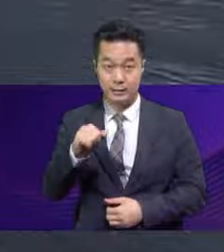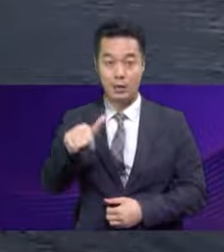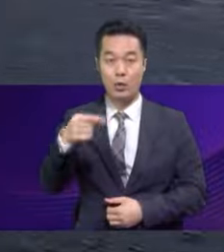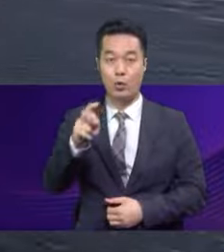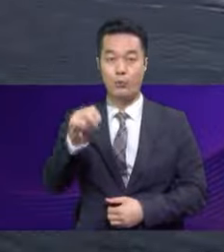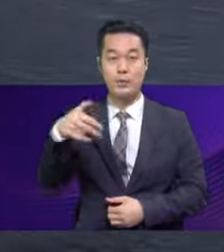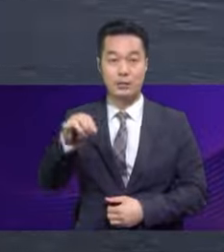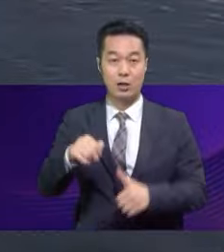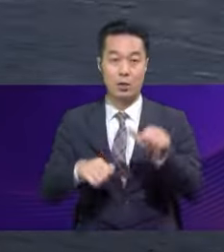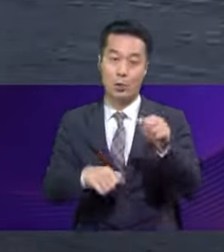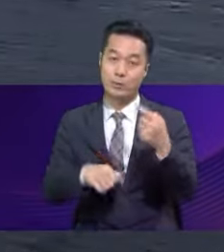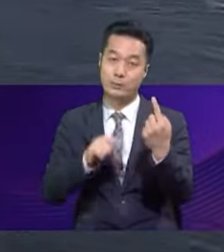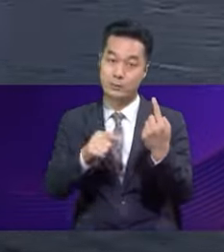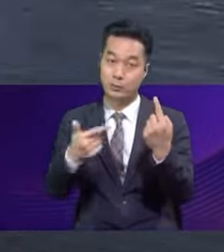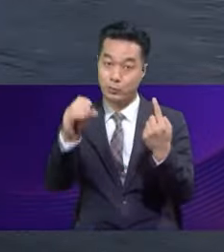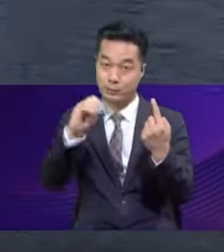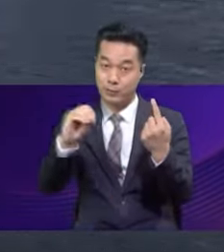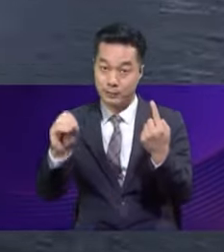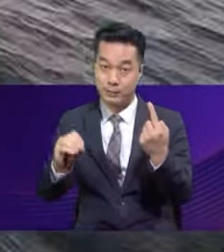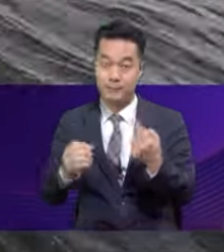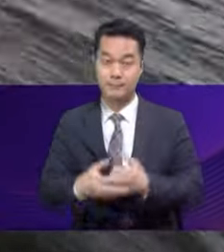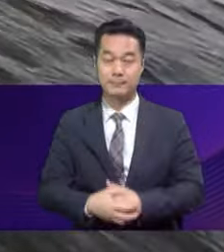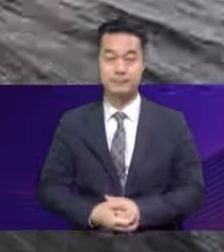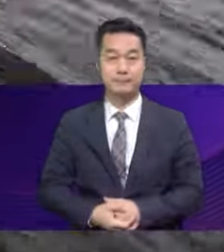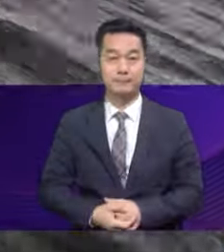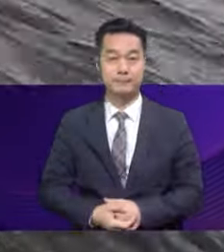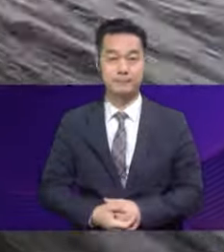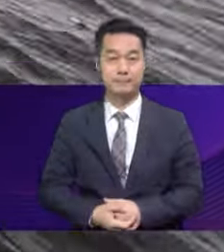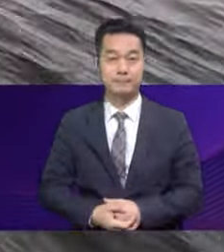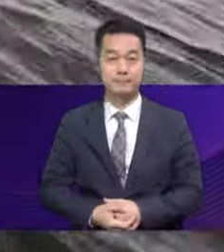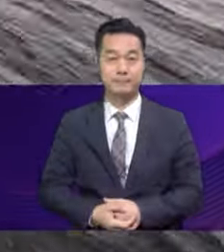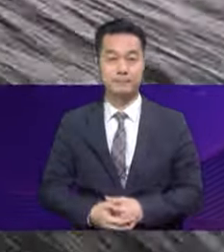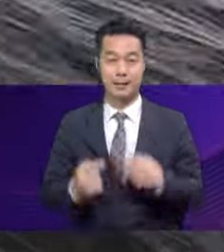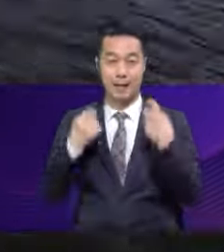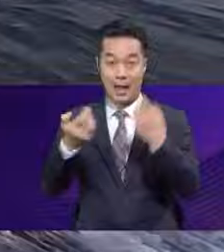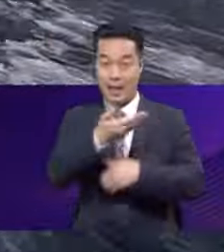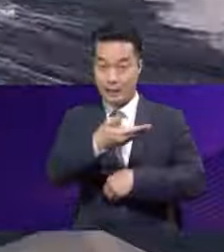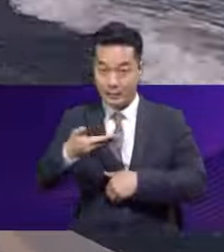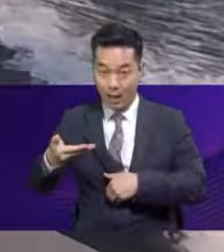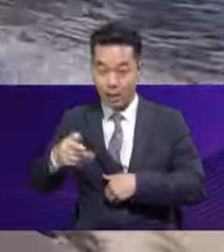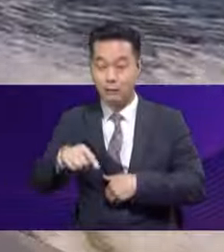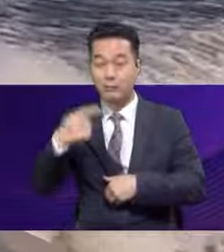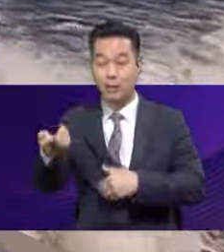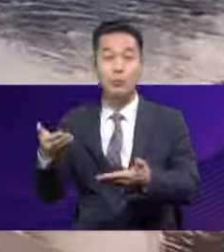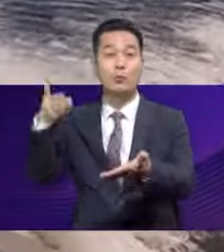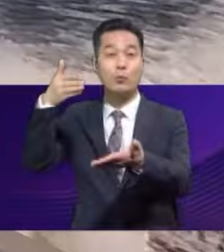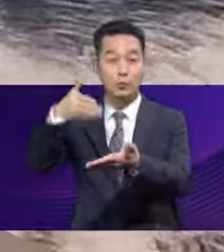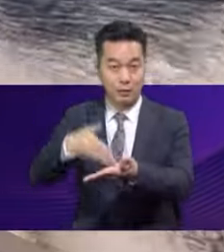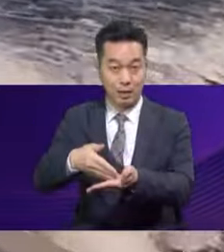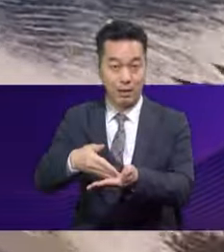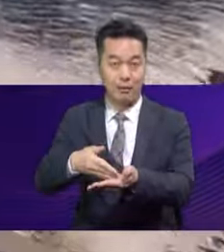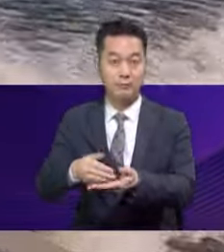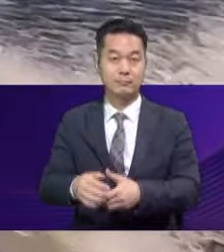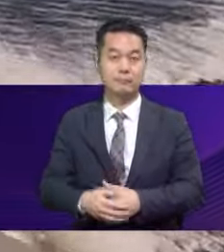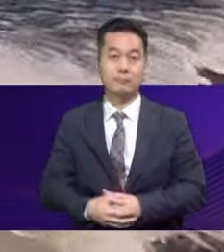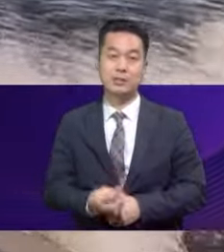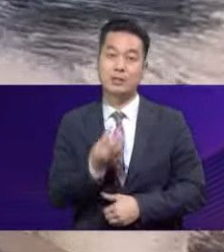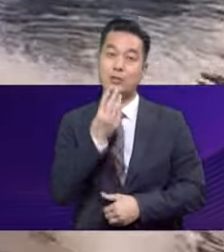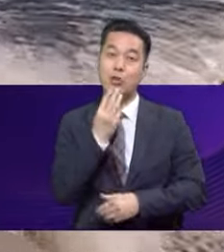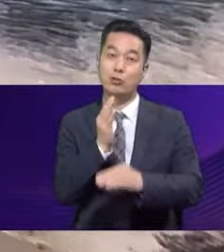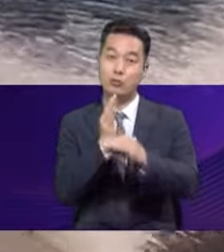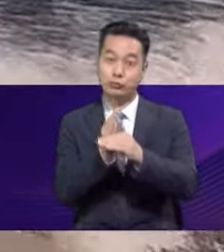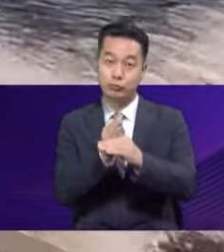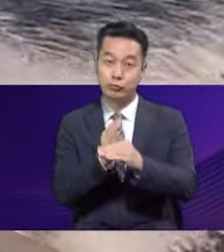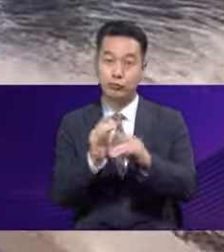후보 경합 예측됐습니다. 자, 한강을 가로질러서 다음으로 도착한 한강 벨트 지역은 서울 중구 성동